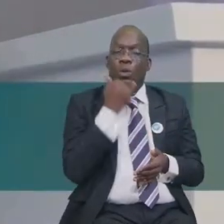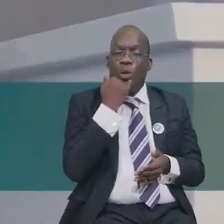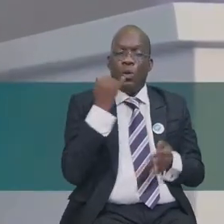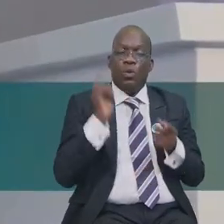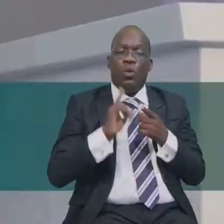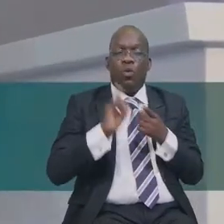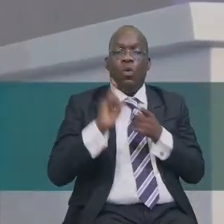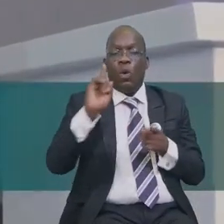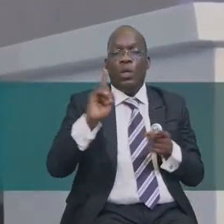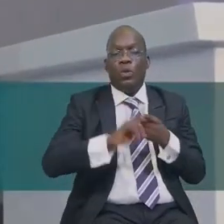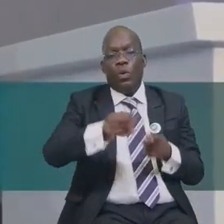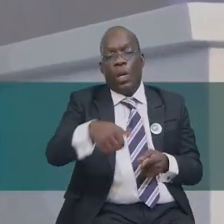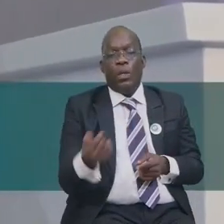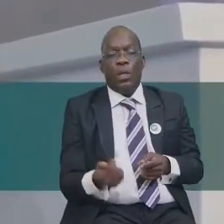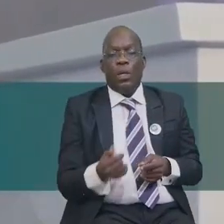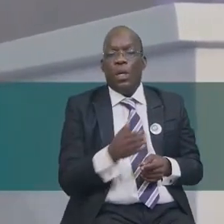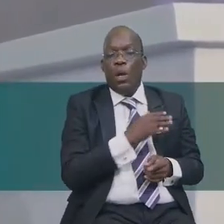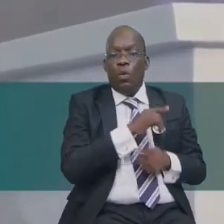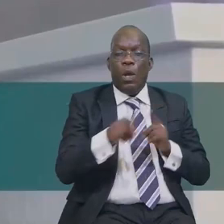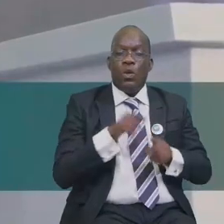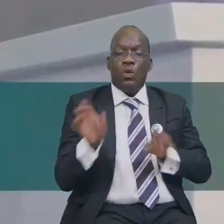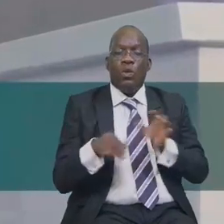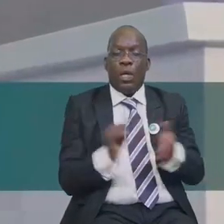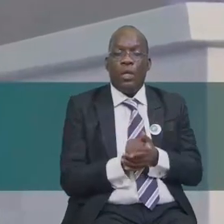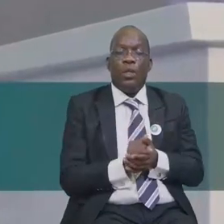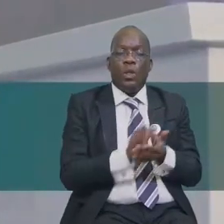vous confessez ça, il faut essuyer le sol.